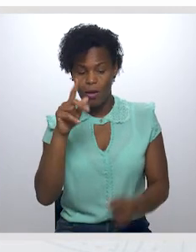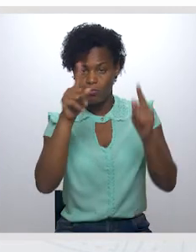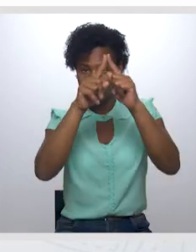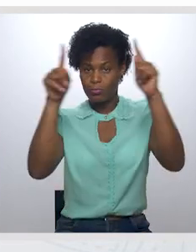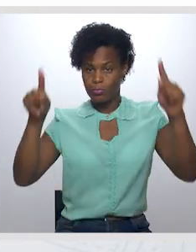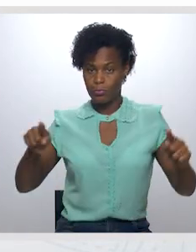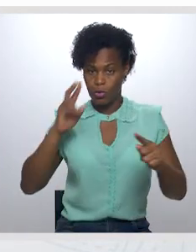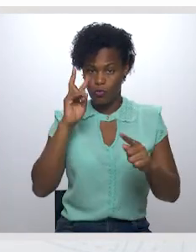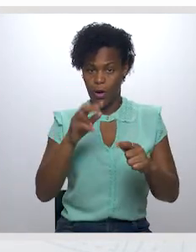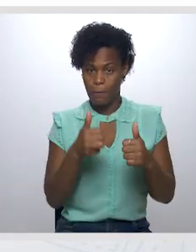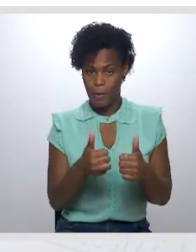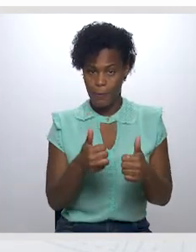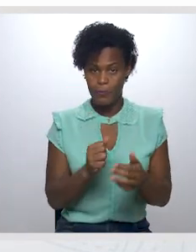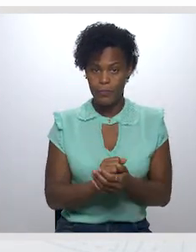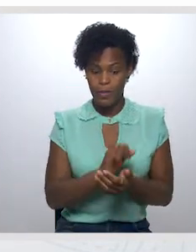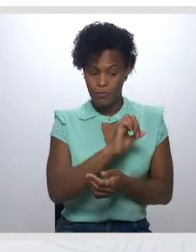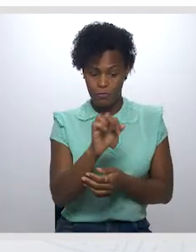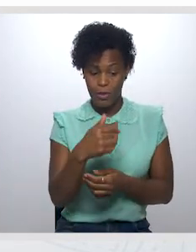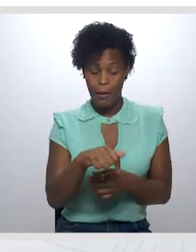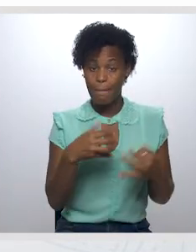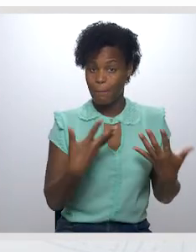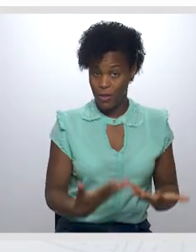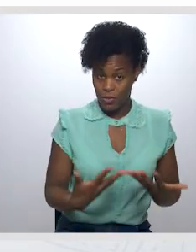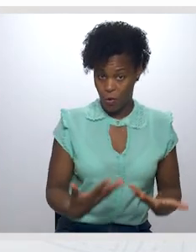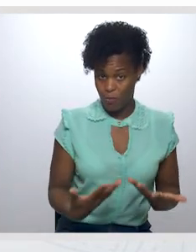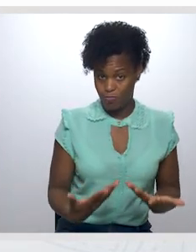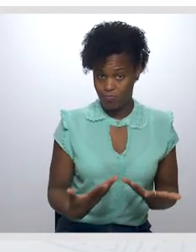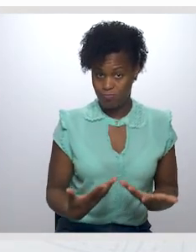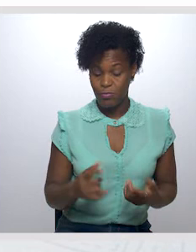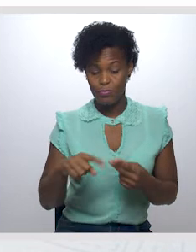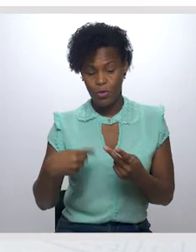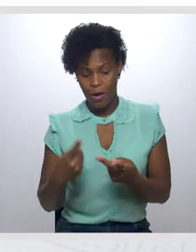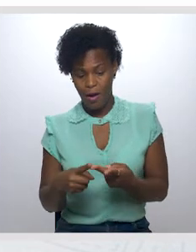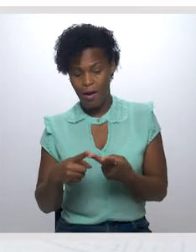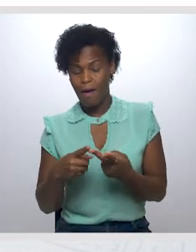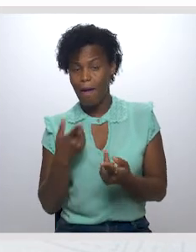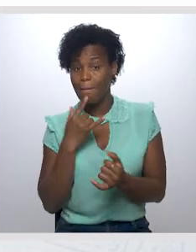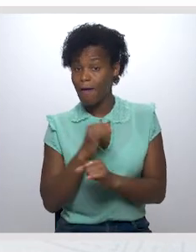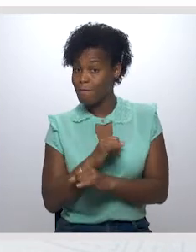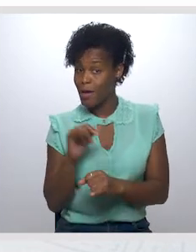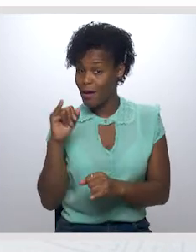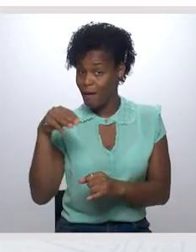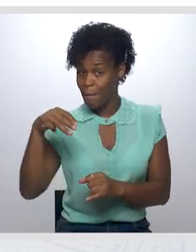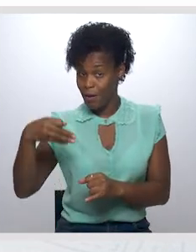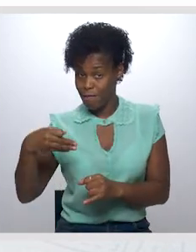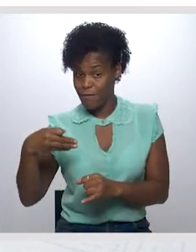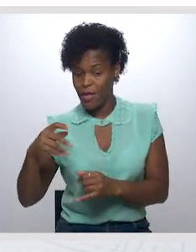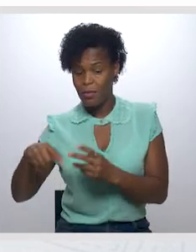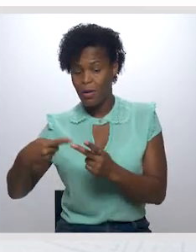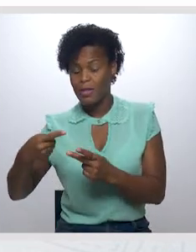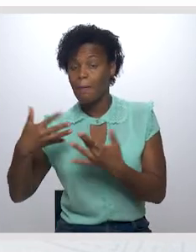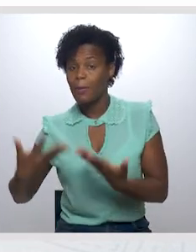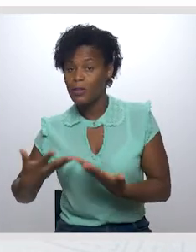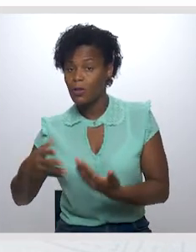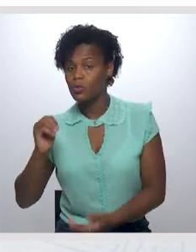tableau. Vous avez présent de l'indicatif, vous avez imparfait de l'indicatif et vous avez